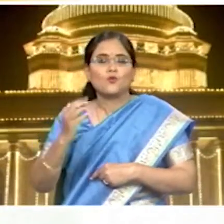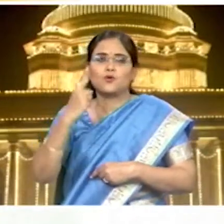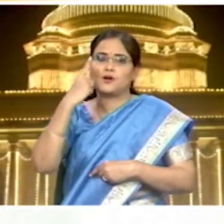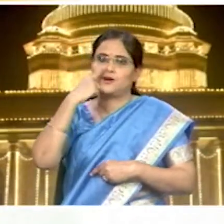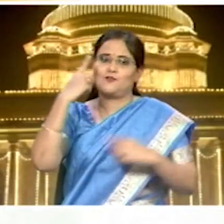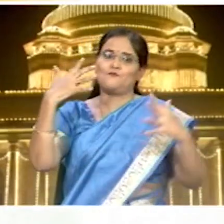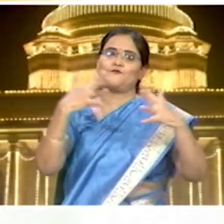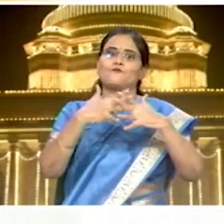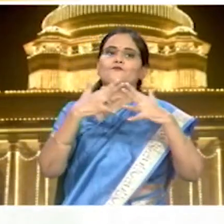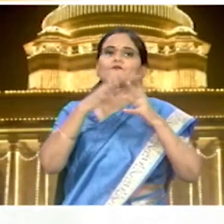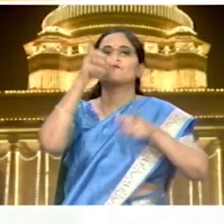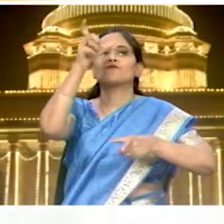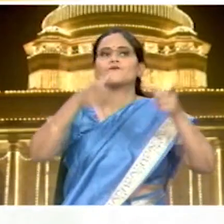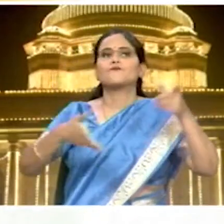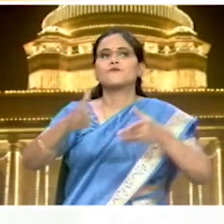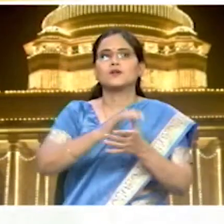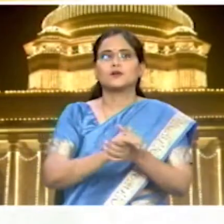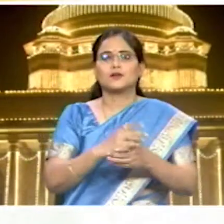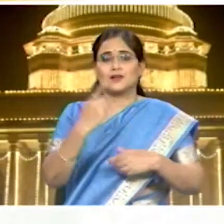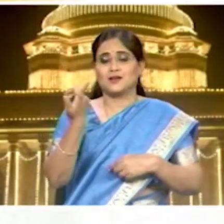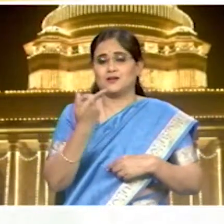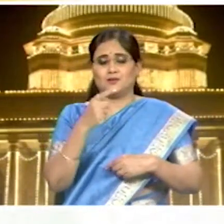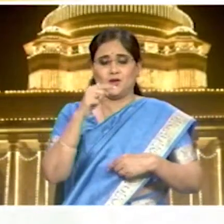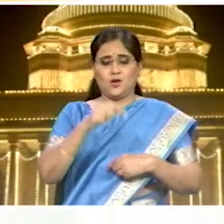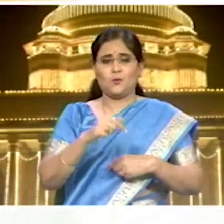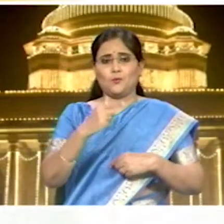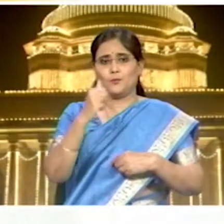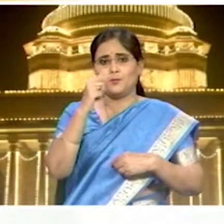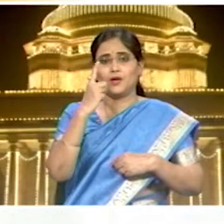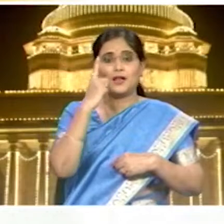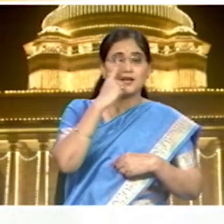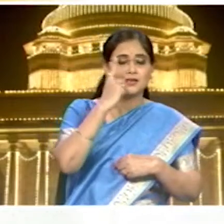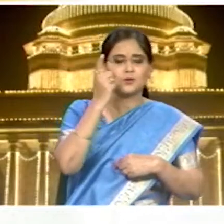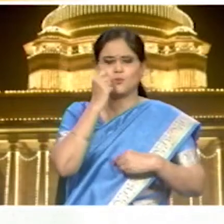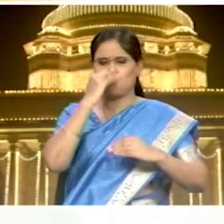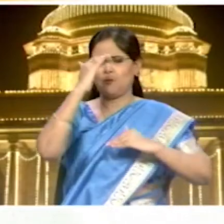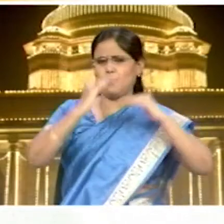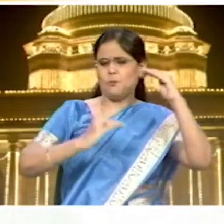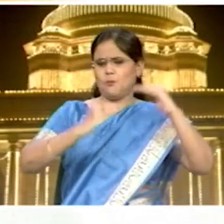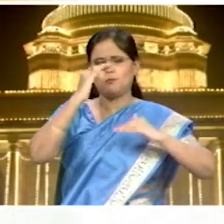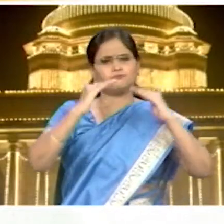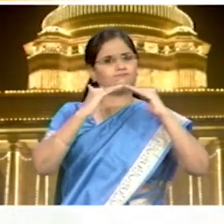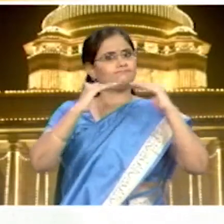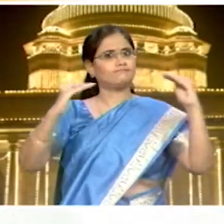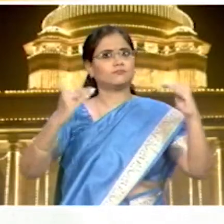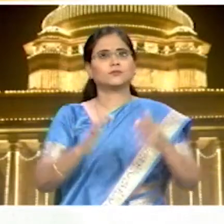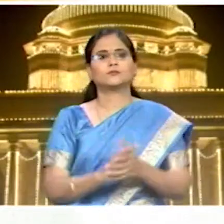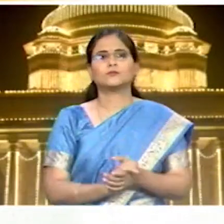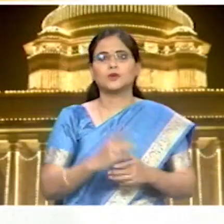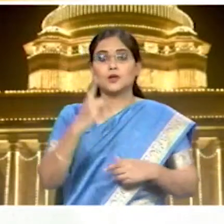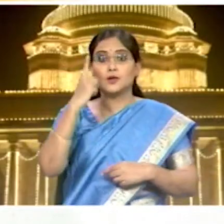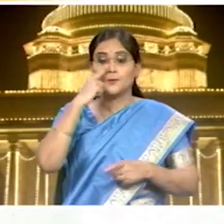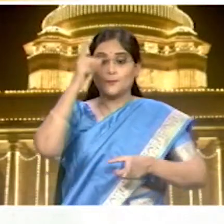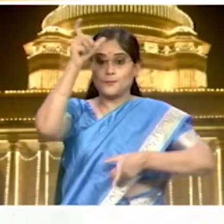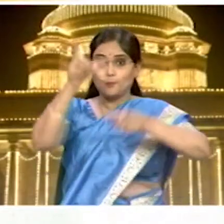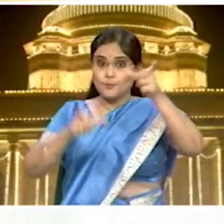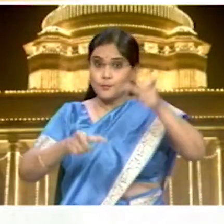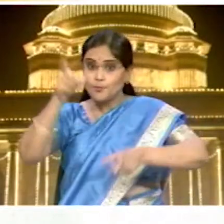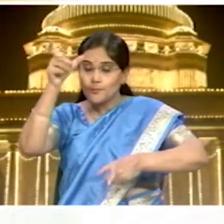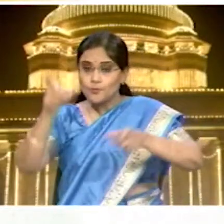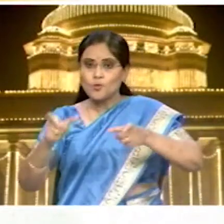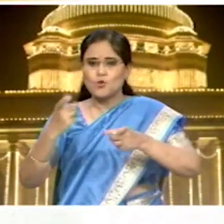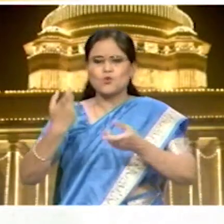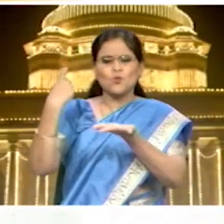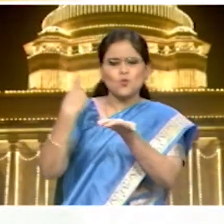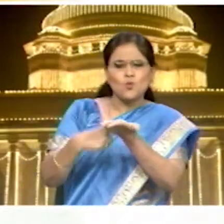अब देश में स्त्री पुरुष के आधार पर असमानता कम हो रही है। महिलाएं अनेक रूढ़ियों